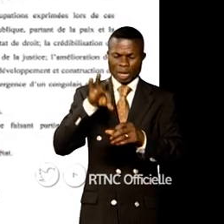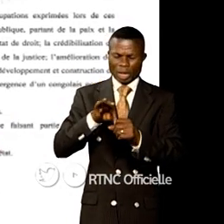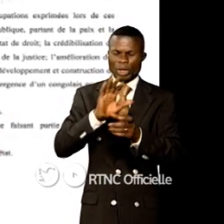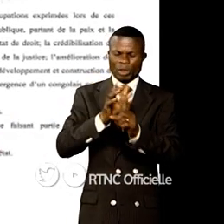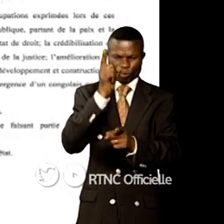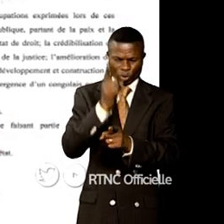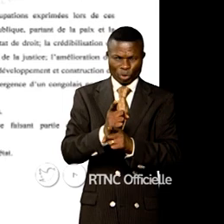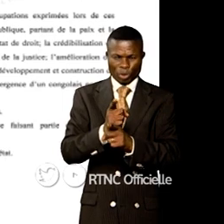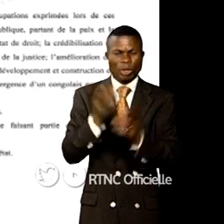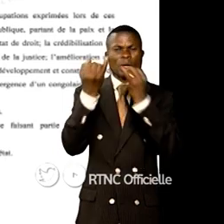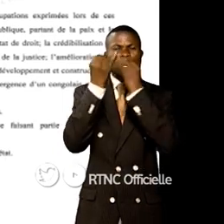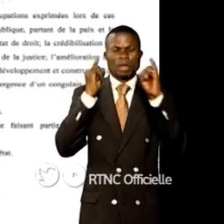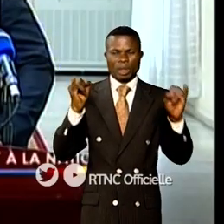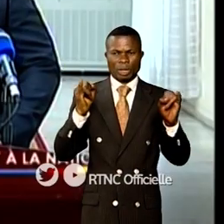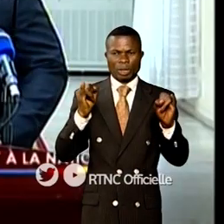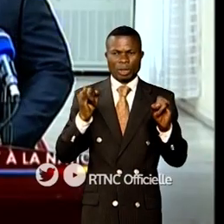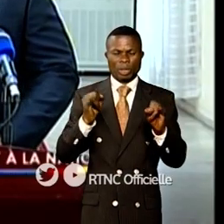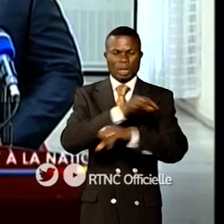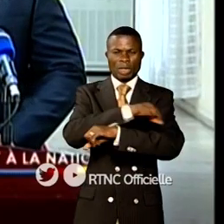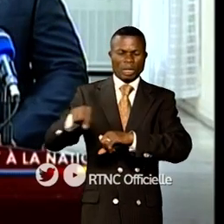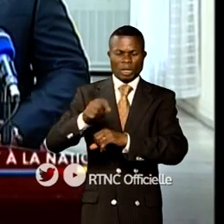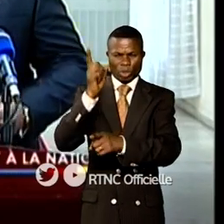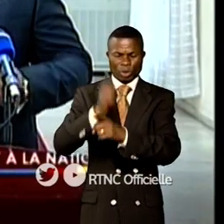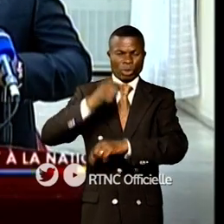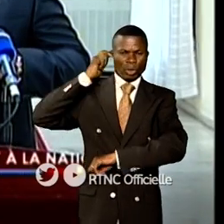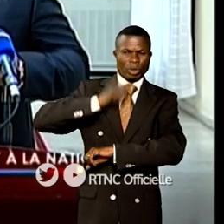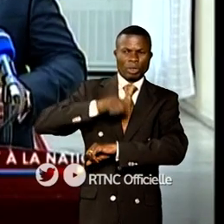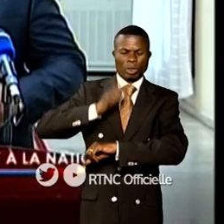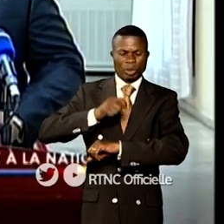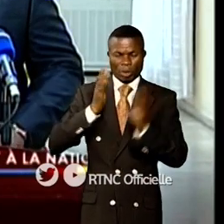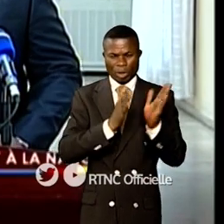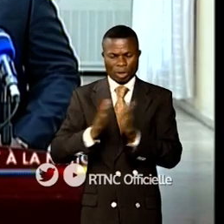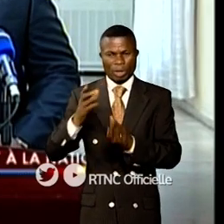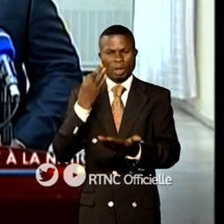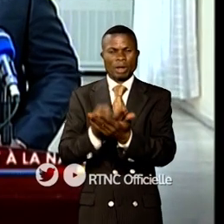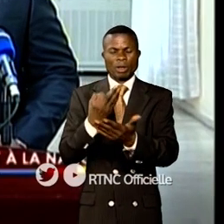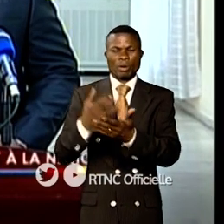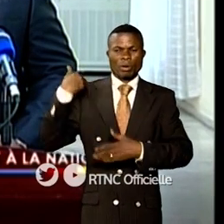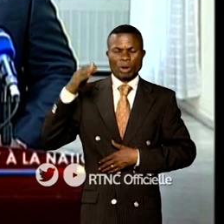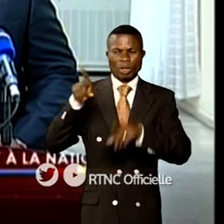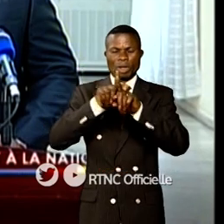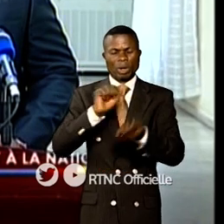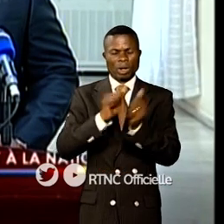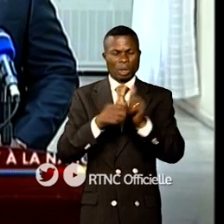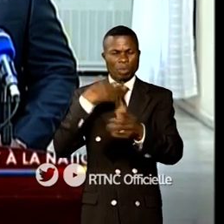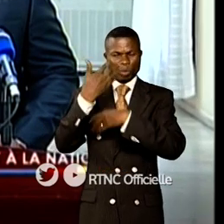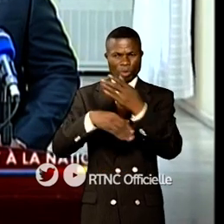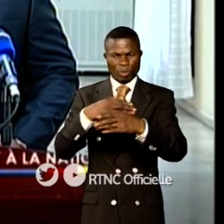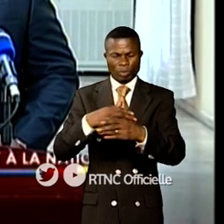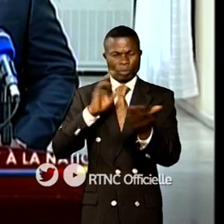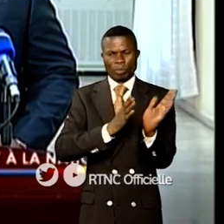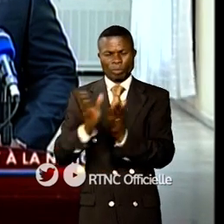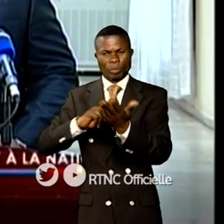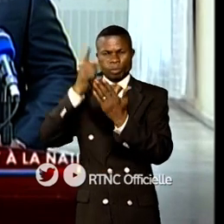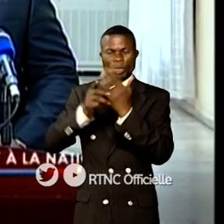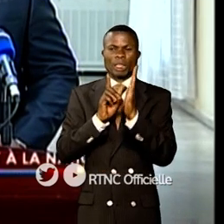électoraux, l'indépendance et la bonne administration de la justice, l'amélioration des finances publiques et du climat des affaires, la